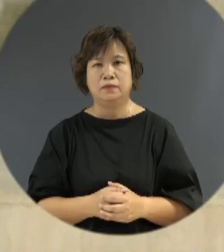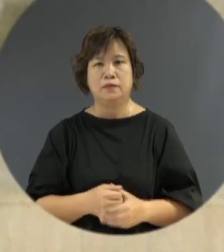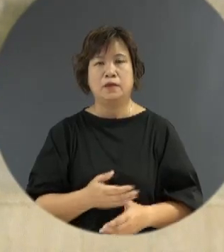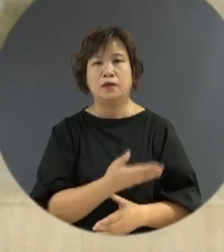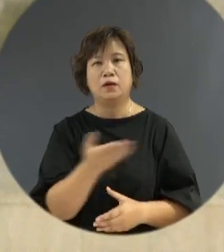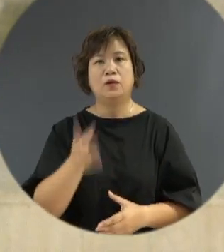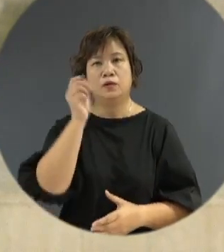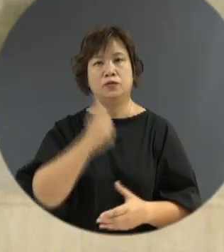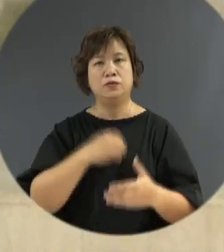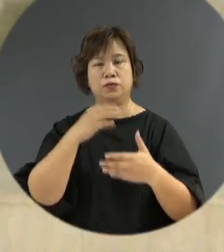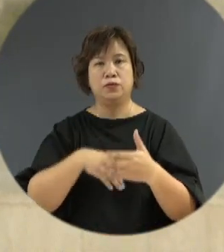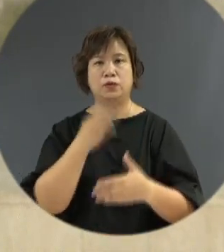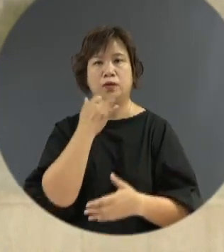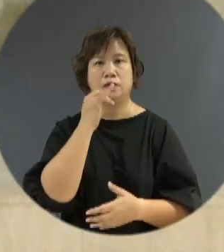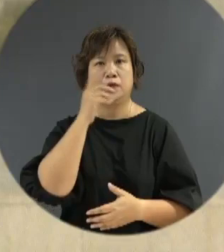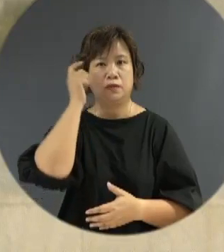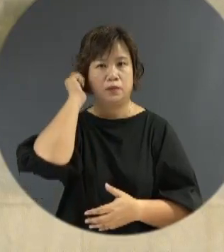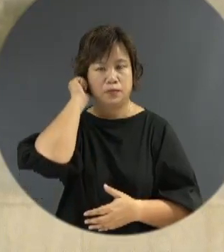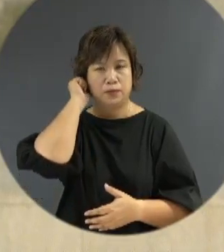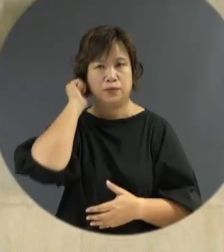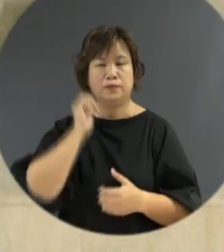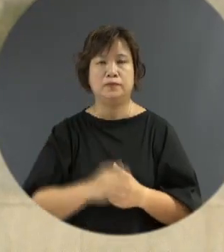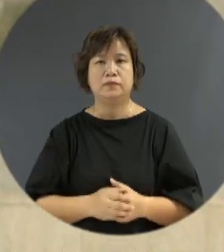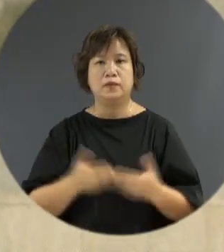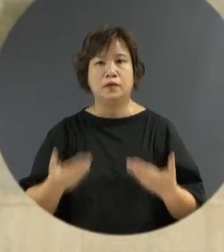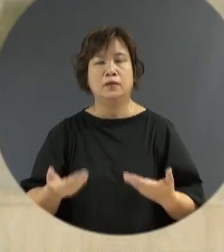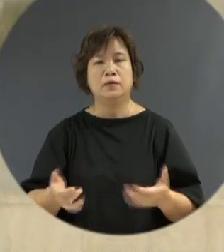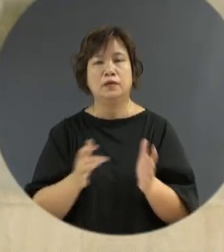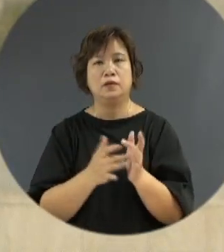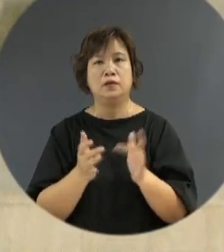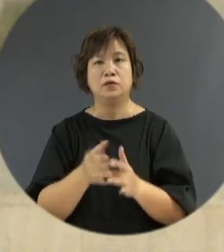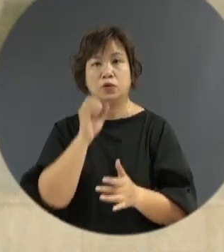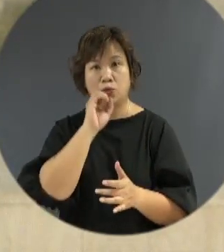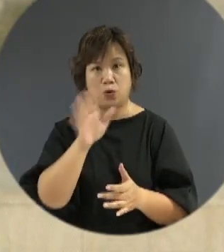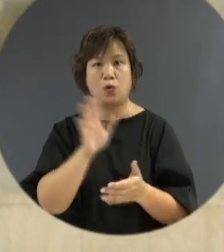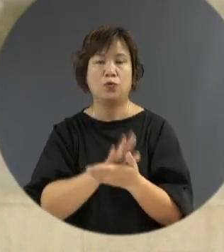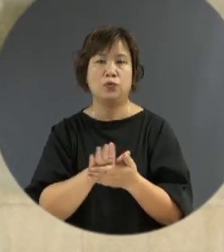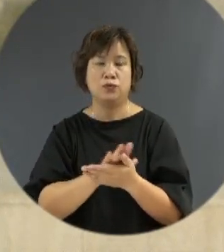各位主内的兄弟姊妹，今天耶稣所说的比喻